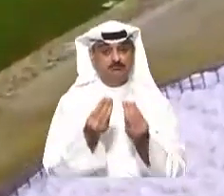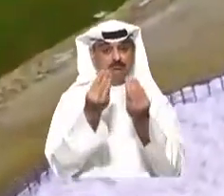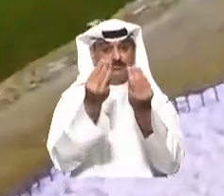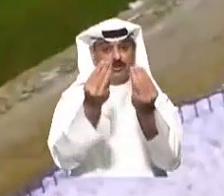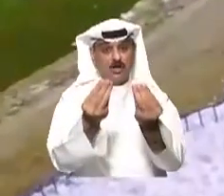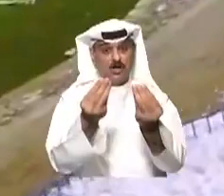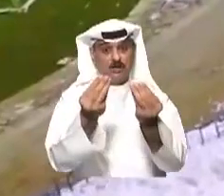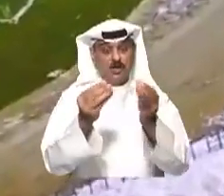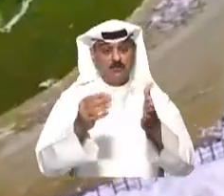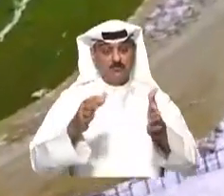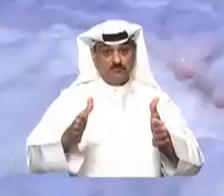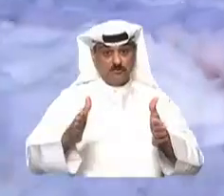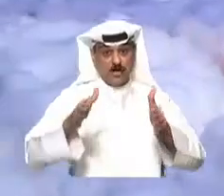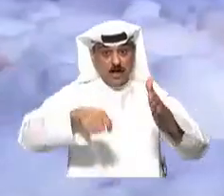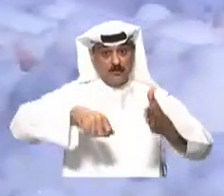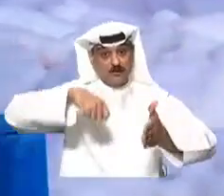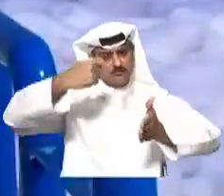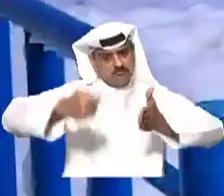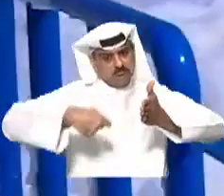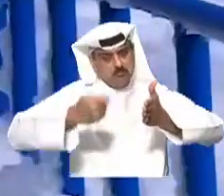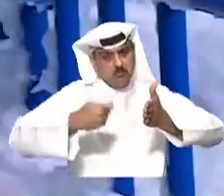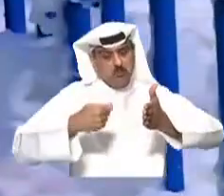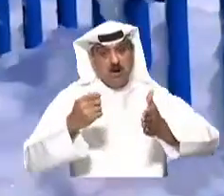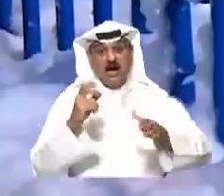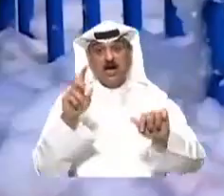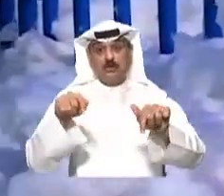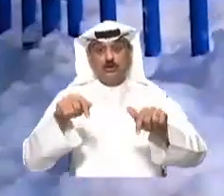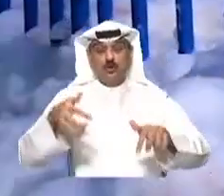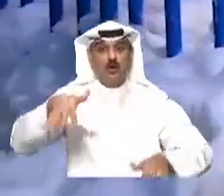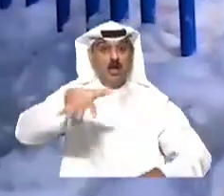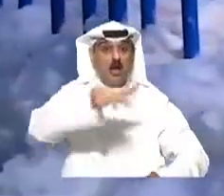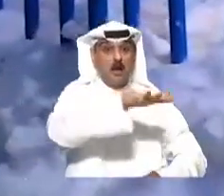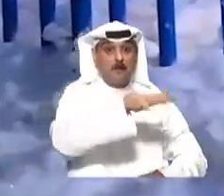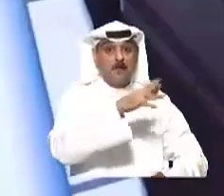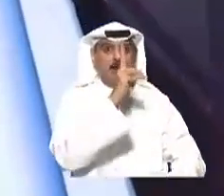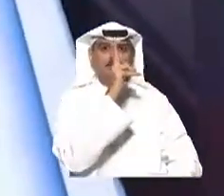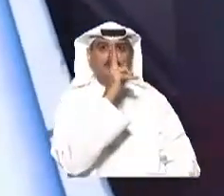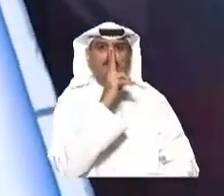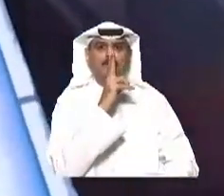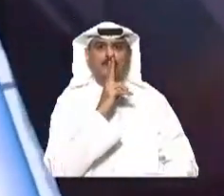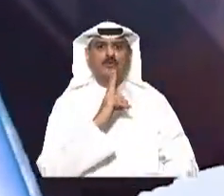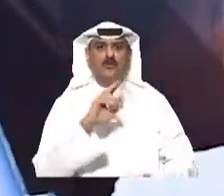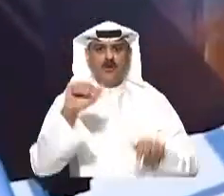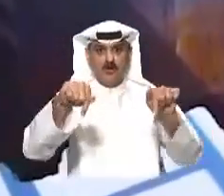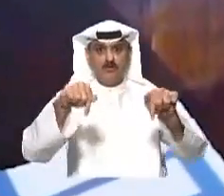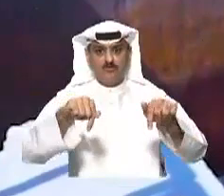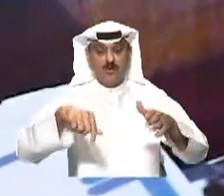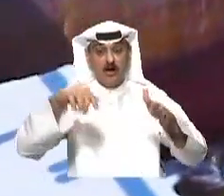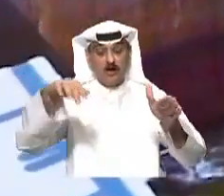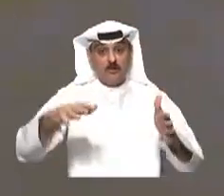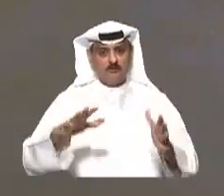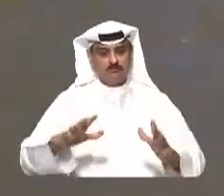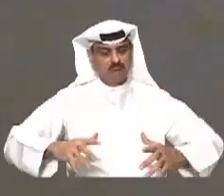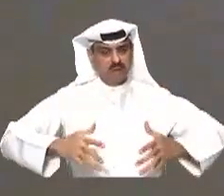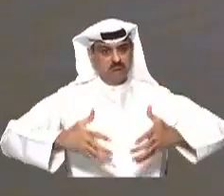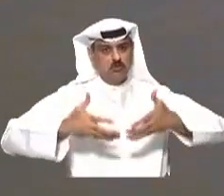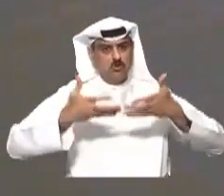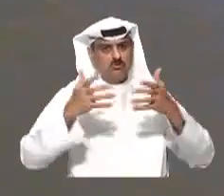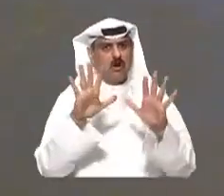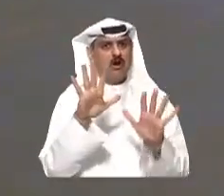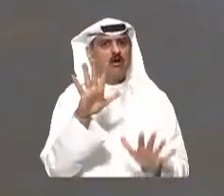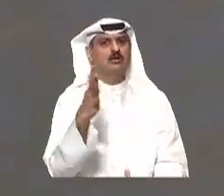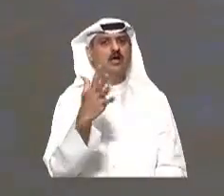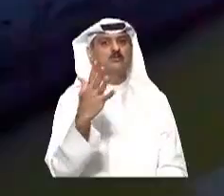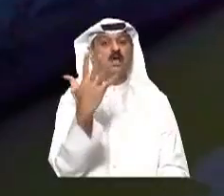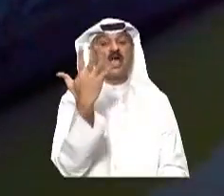أكبر محطة لمعالجة مياه مصر في بحر البقر في شرق بورسعيد، وتعمل بطاقة إنتاجية تقدر